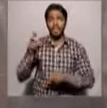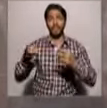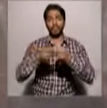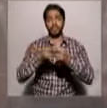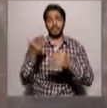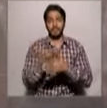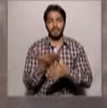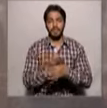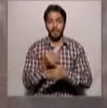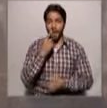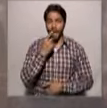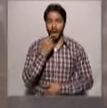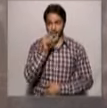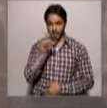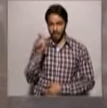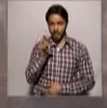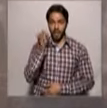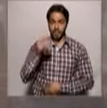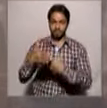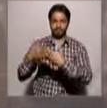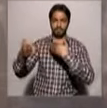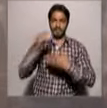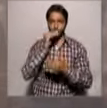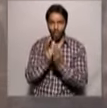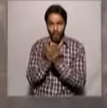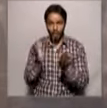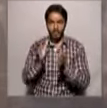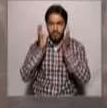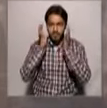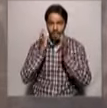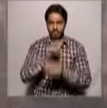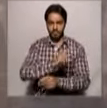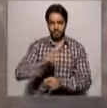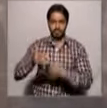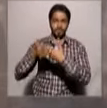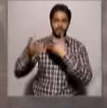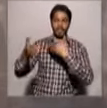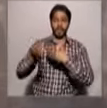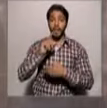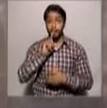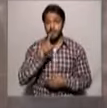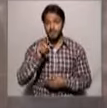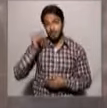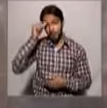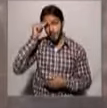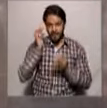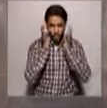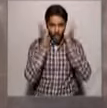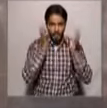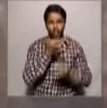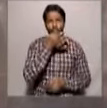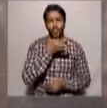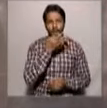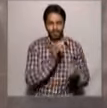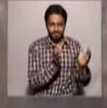الأوراد التي ترتبط بها كأذكار الصباح وأذكار المساء. إن كان هناك رأي يجيز للمرأة الحائض أن تقرأ